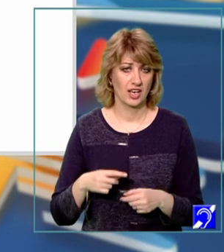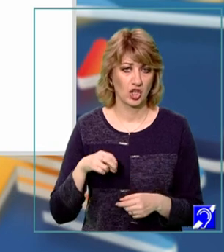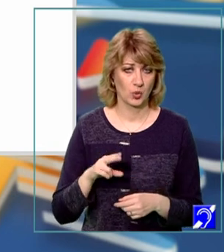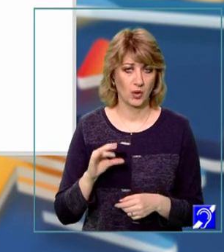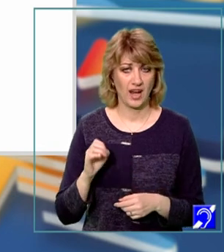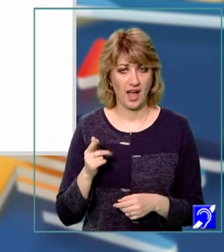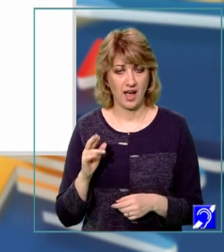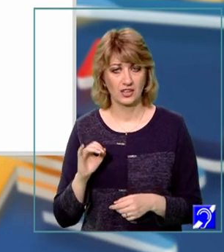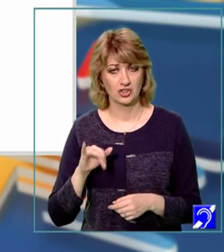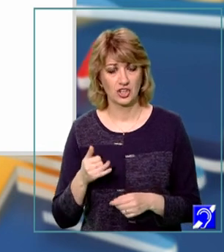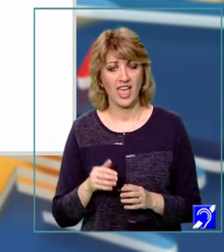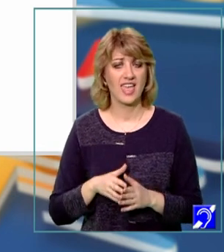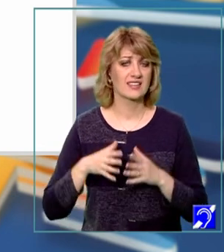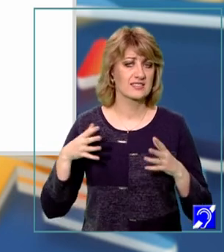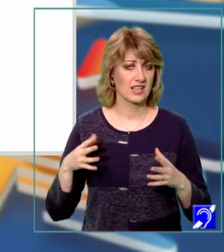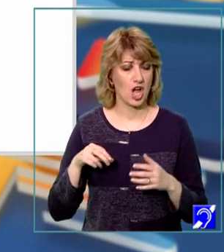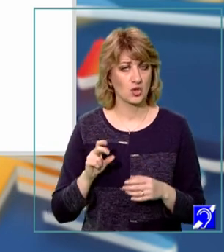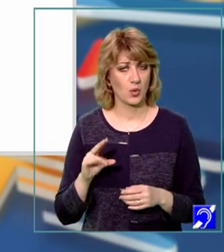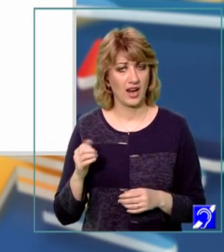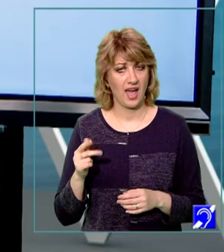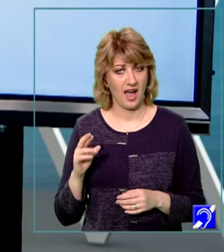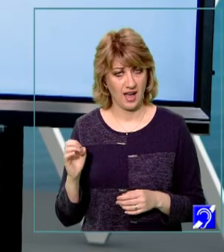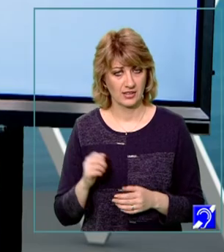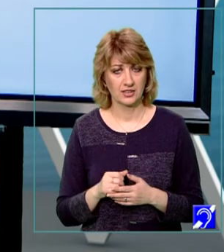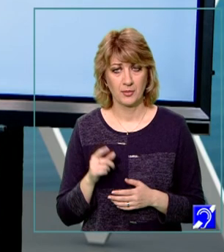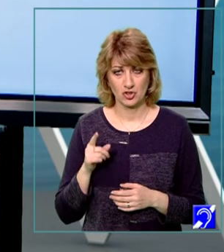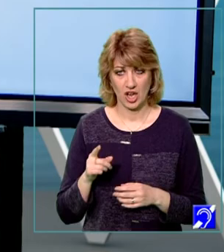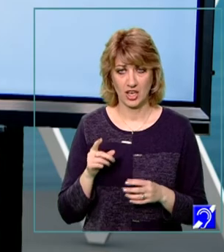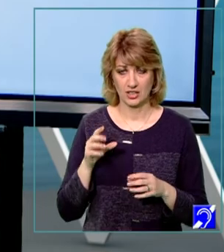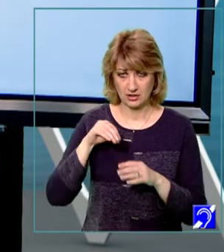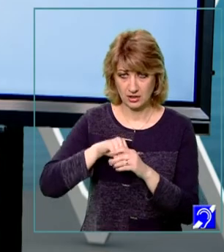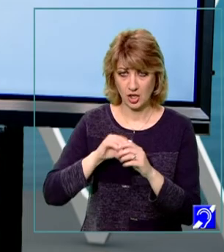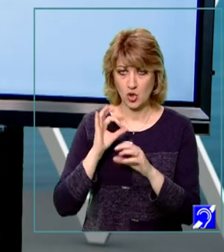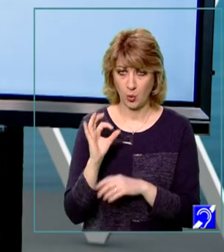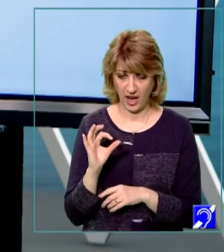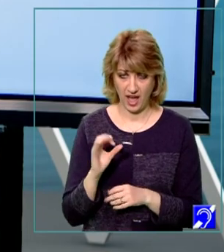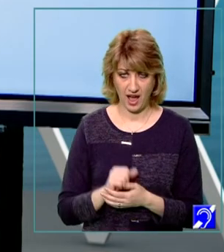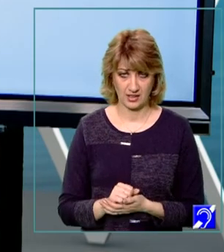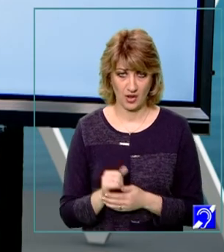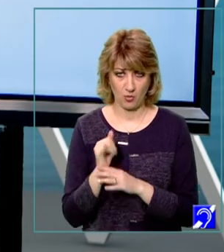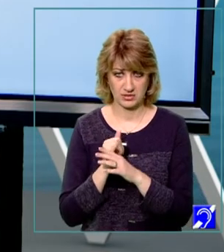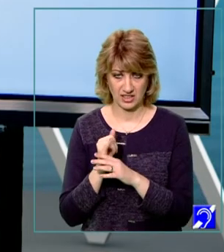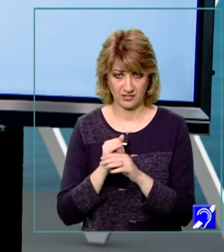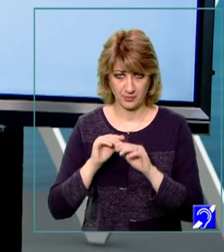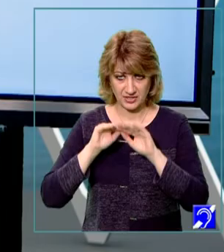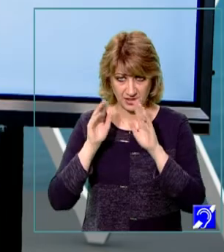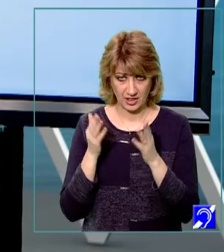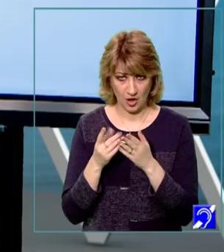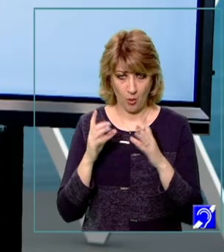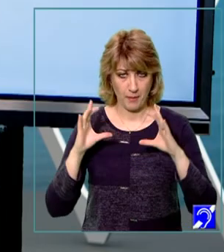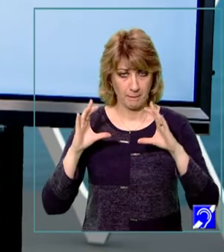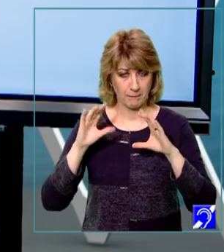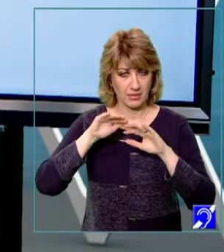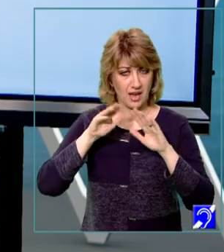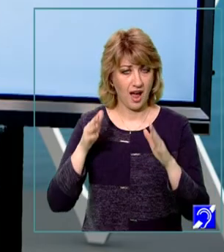și material genetic extranuclear. Pe cel nuclear îl observăm aici, delimitat de o membrană